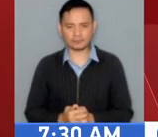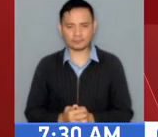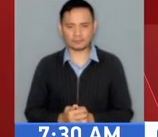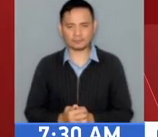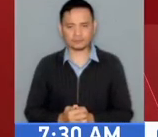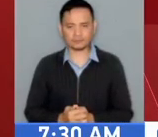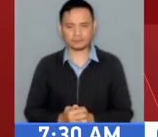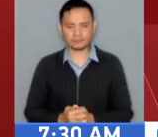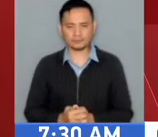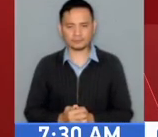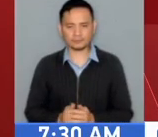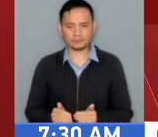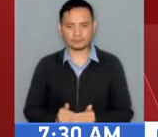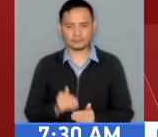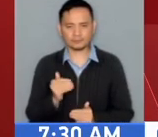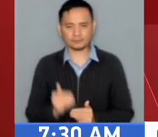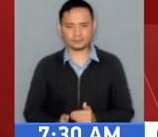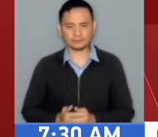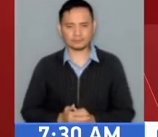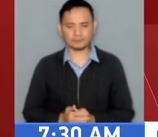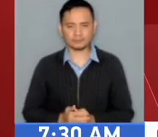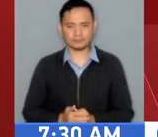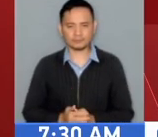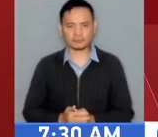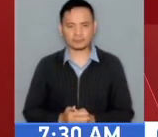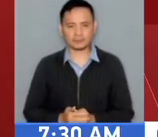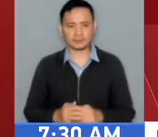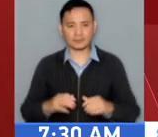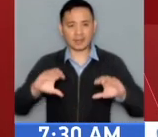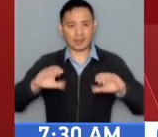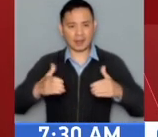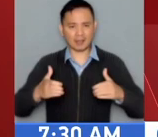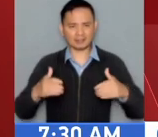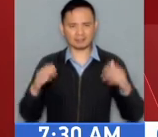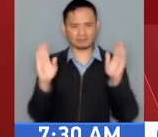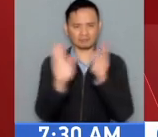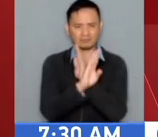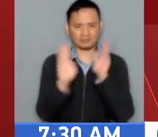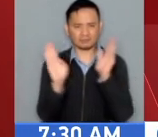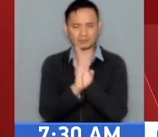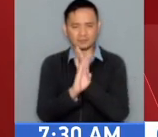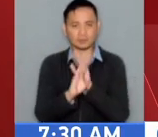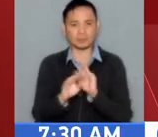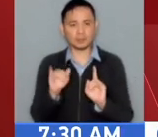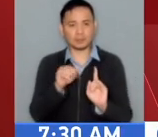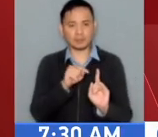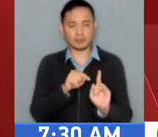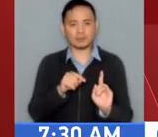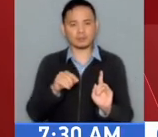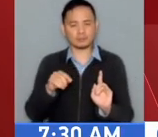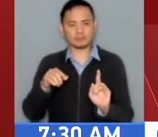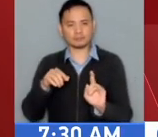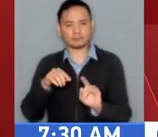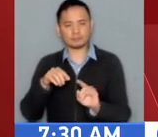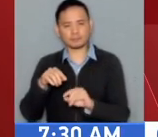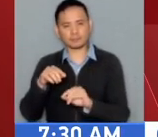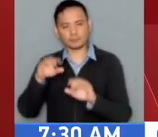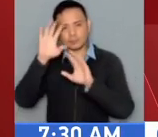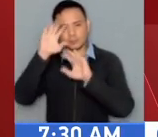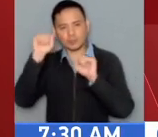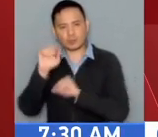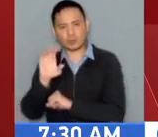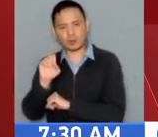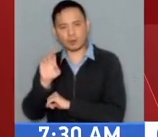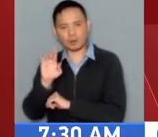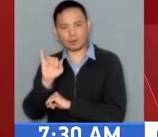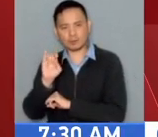Samantala, bukod sa shifting ng mga klase, hinati ang ilang classroom sa President Corazon Aquino Elementary School para mapagkasya ang mga